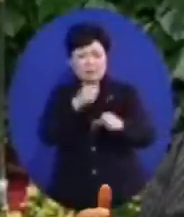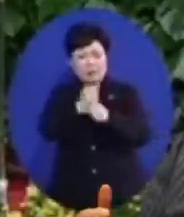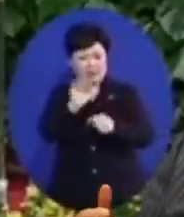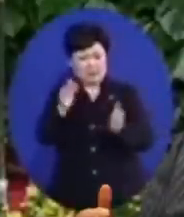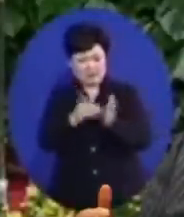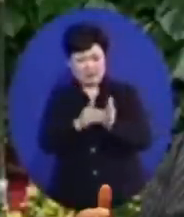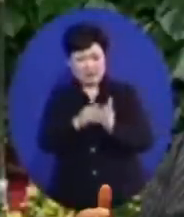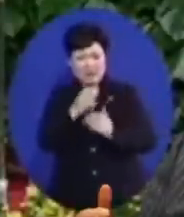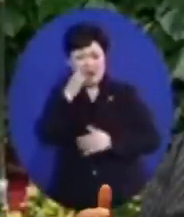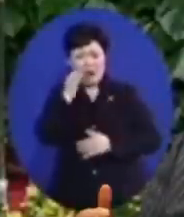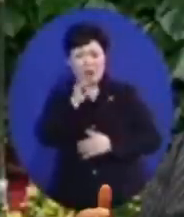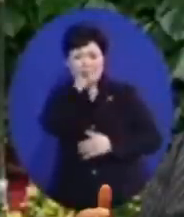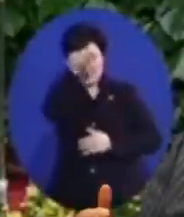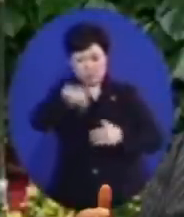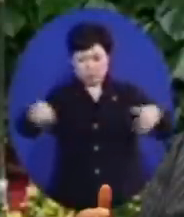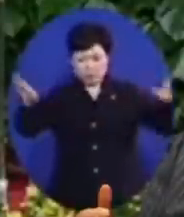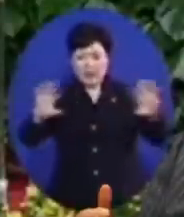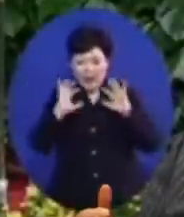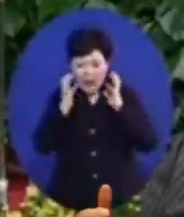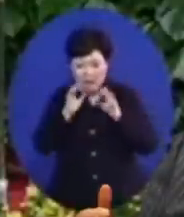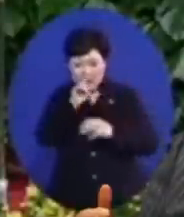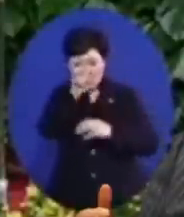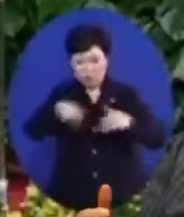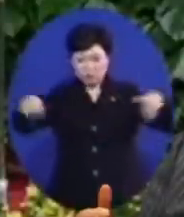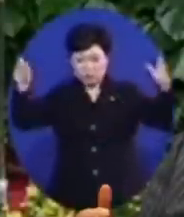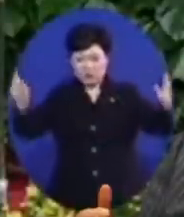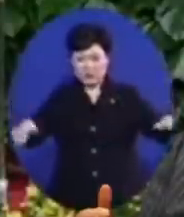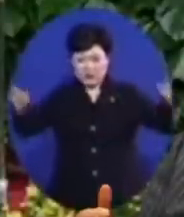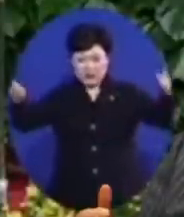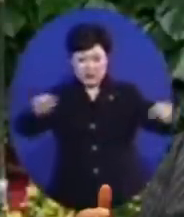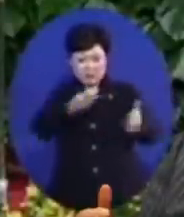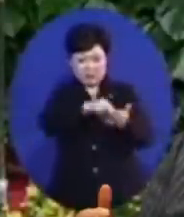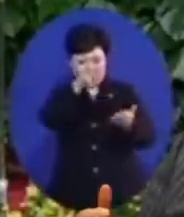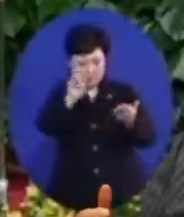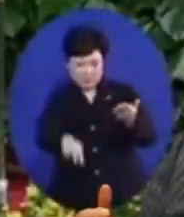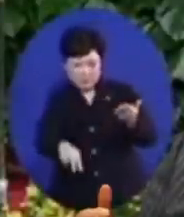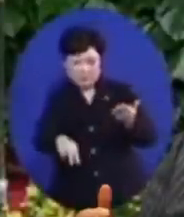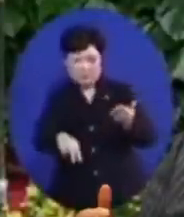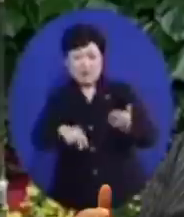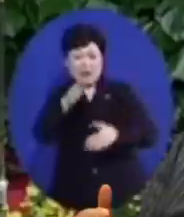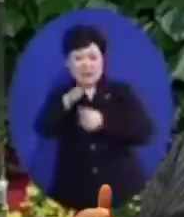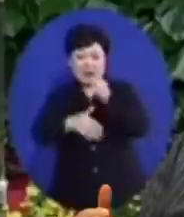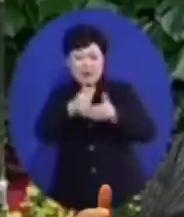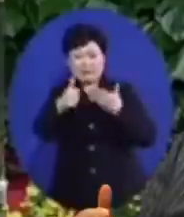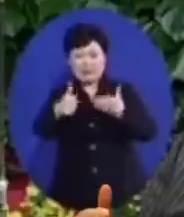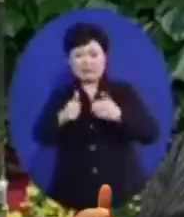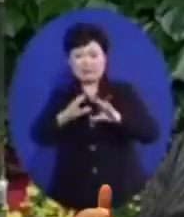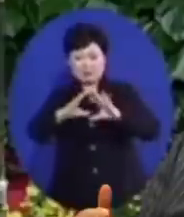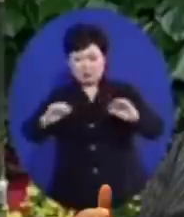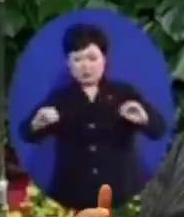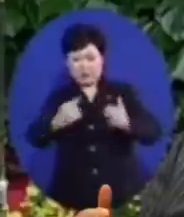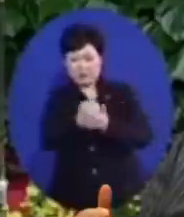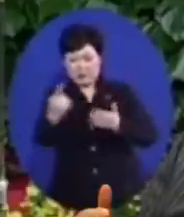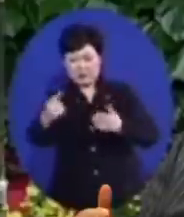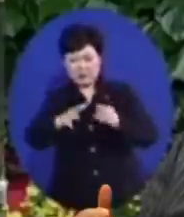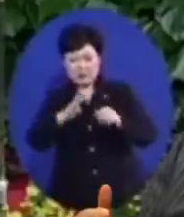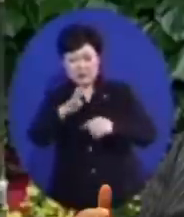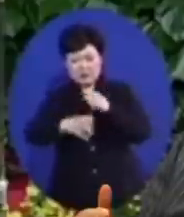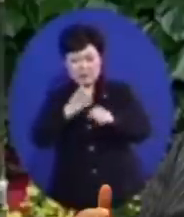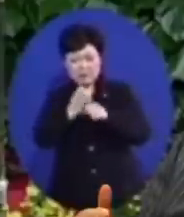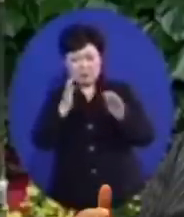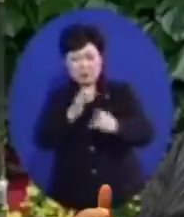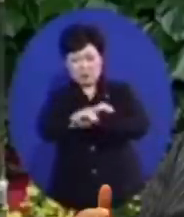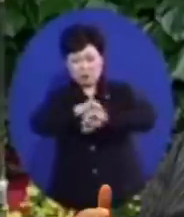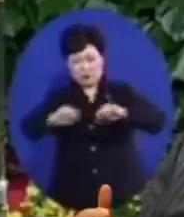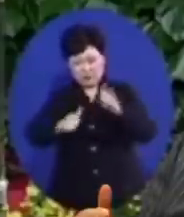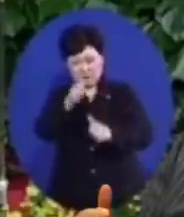어미 독수리가 새끼를 날도록 하기 위해 하늘에서 떨어뜨리듯 하나님께서 출애굽한 이스라엘 백성을 40년 동안 광야 시험을